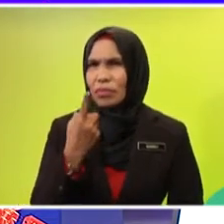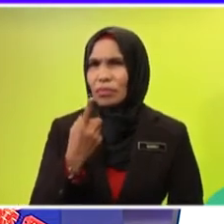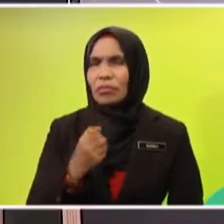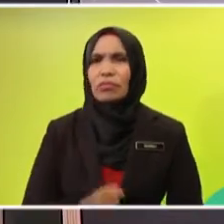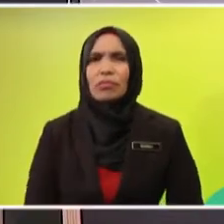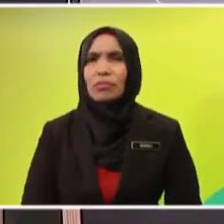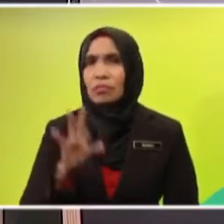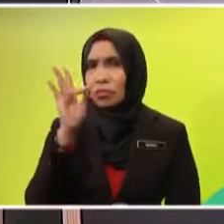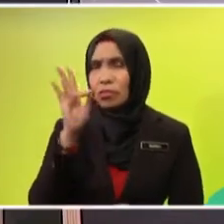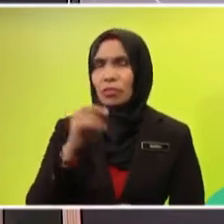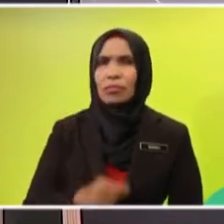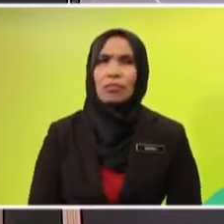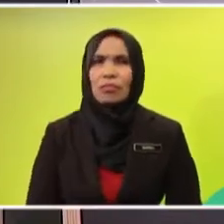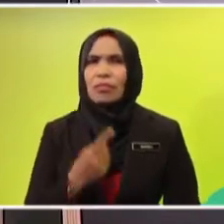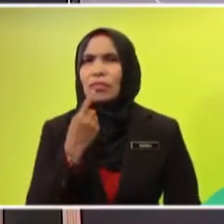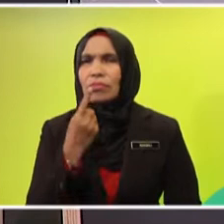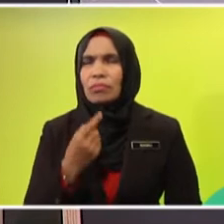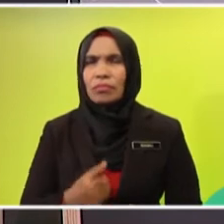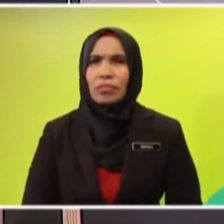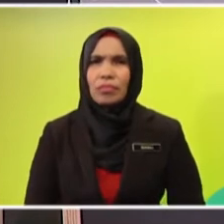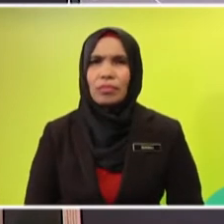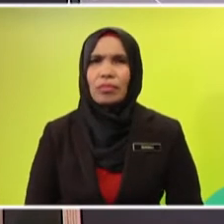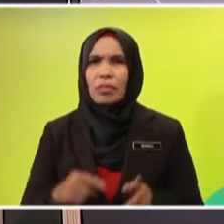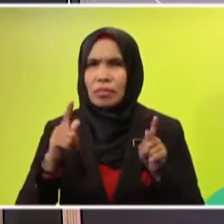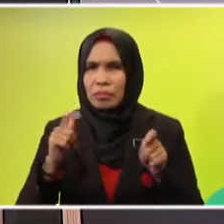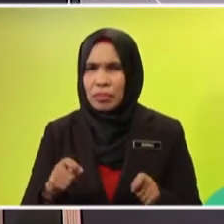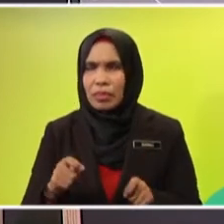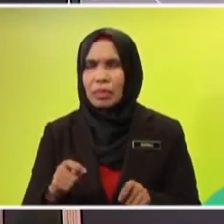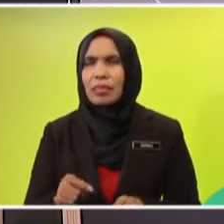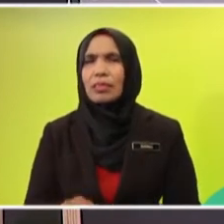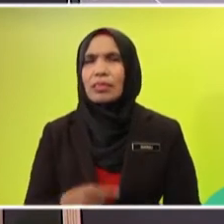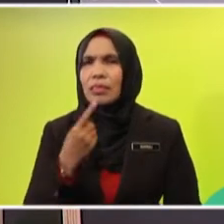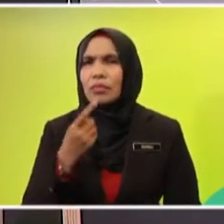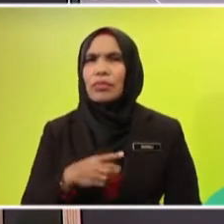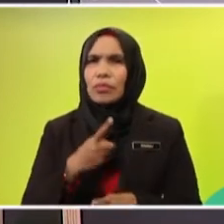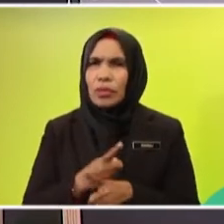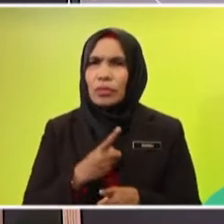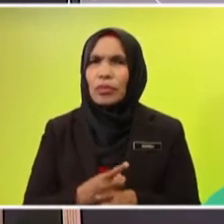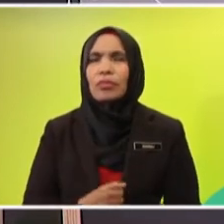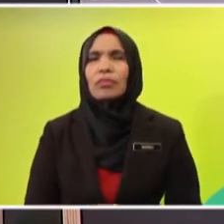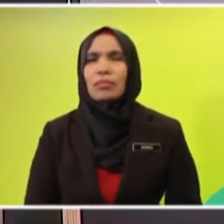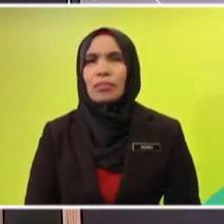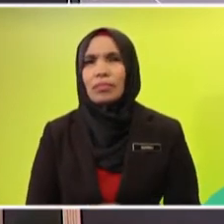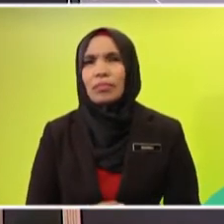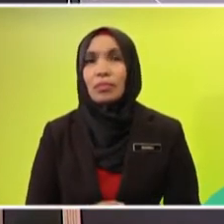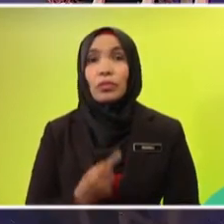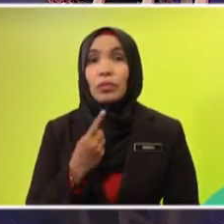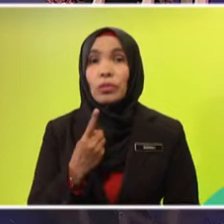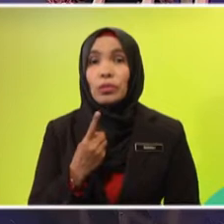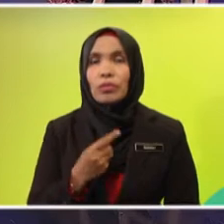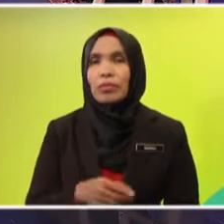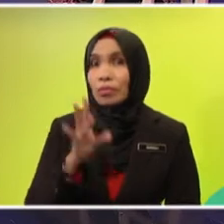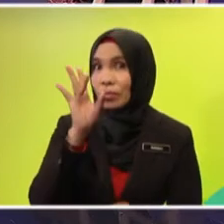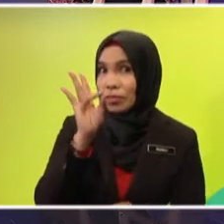7777 IV ojo kena arti huruf jumlah kamar bayaran tuh bunyikan dengan betul 77 Ahok